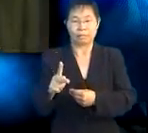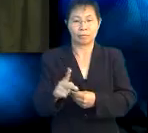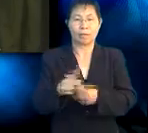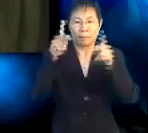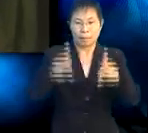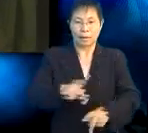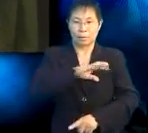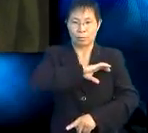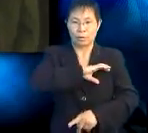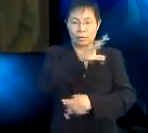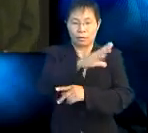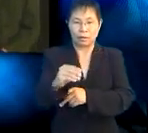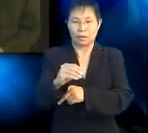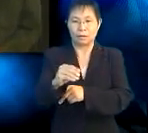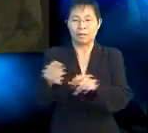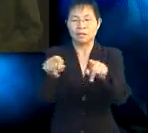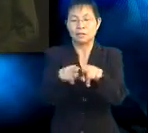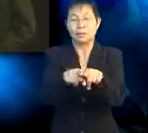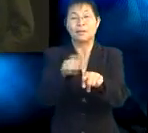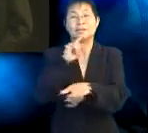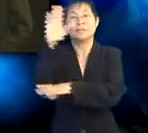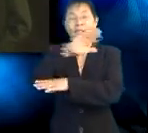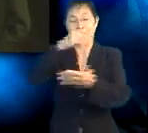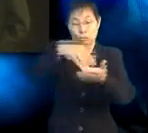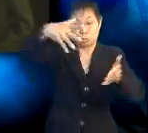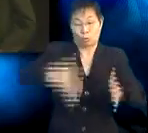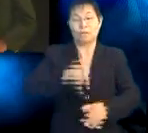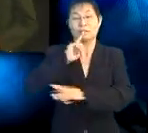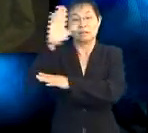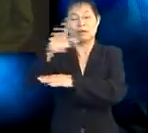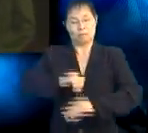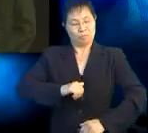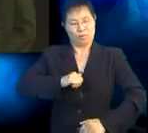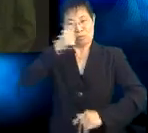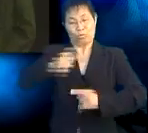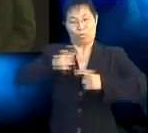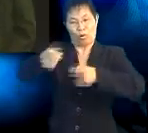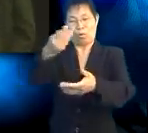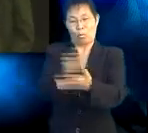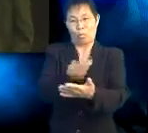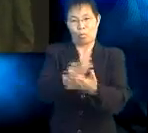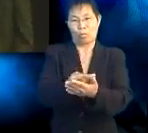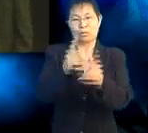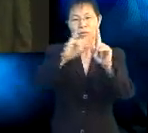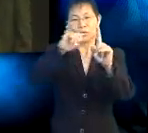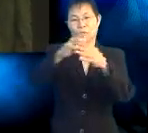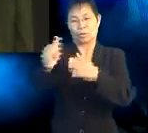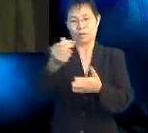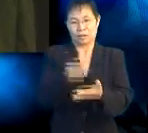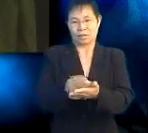pihak polis dan setiman yang telah janjikan jutawan tersebut berbangga untuk menghadiahkan kamu wang sebanyak sejuta ribu